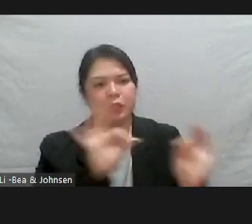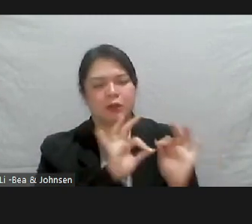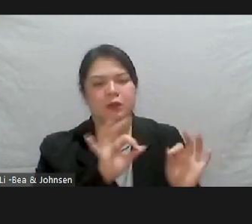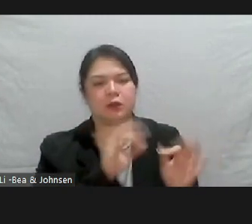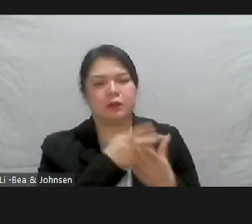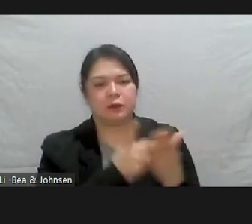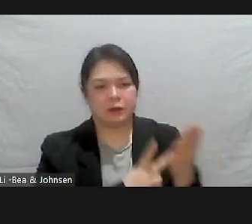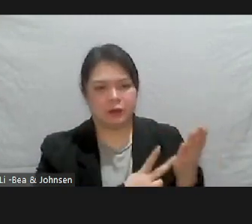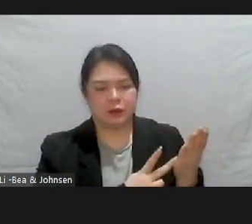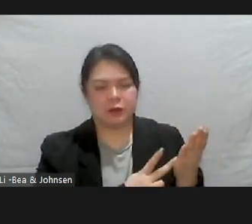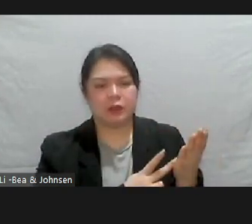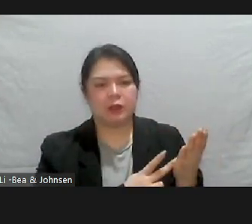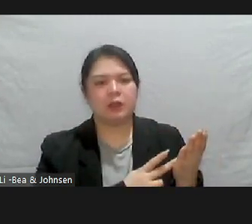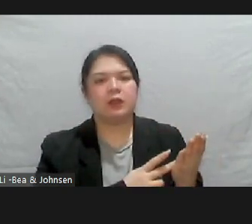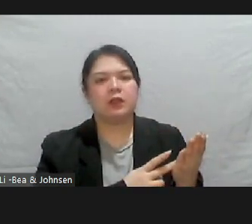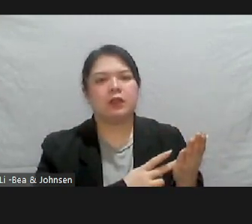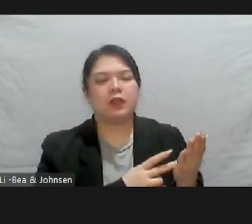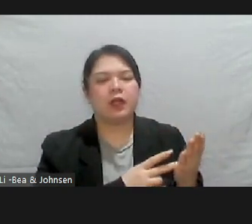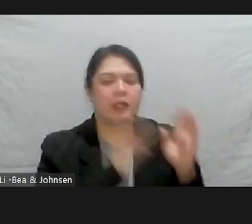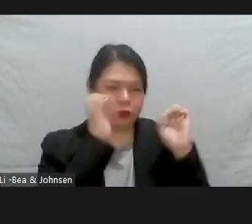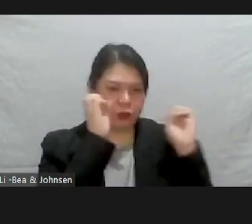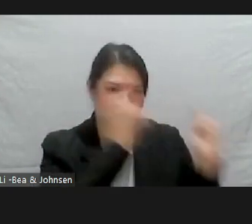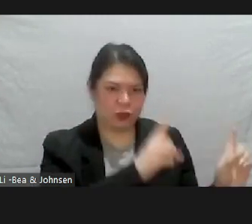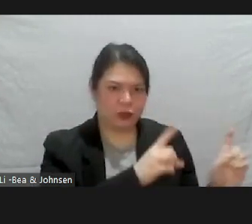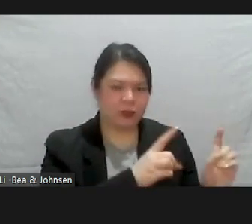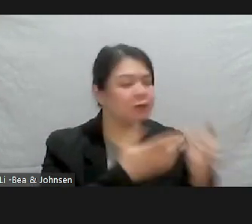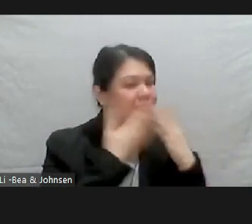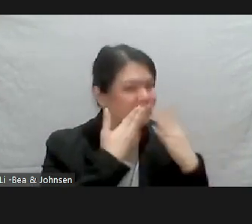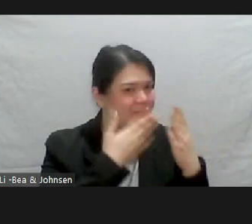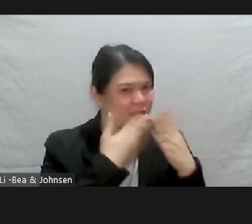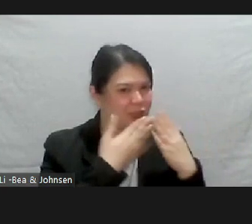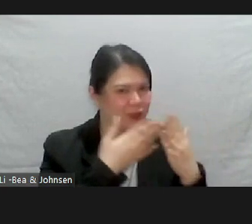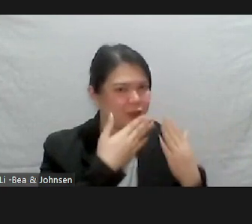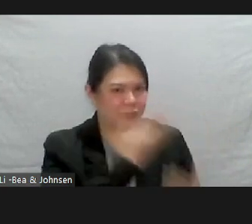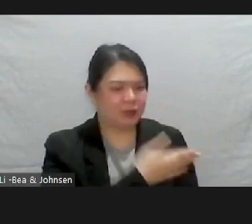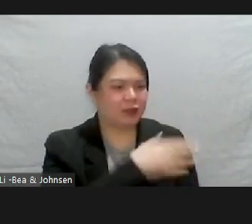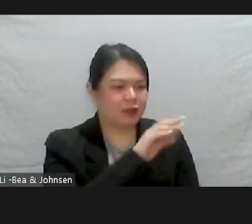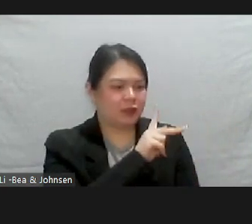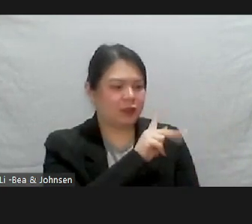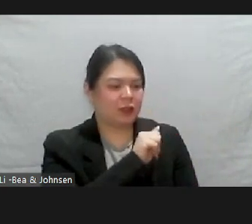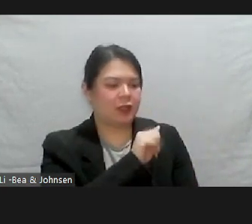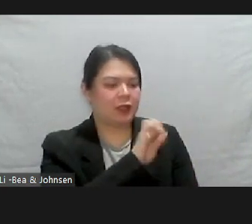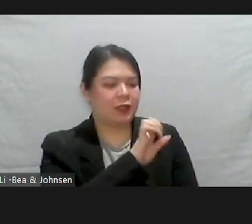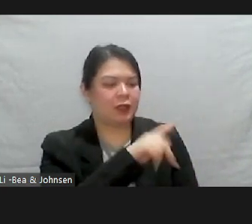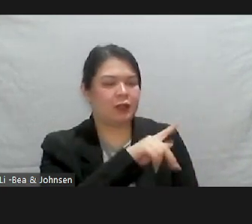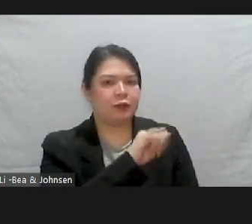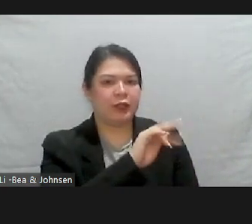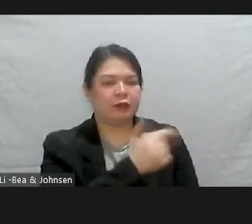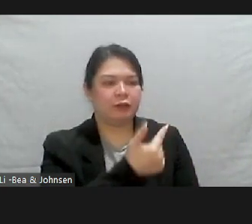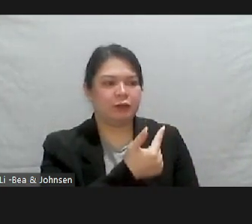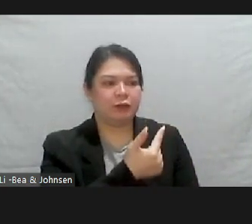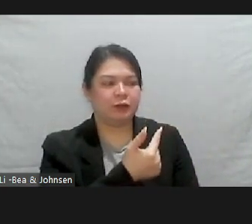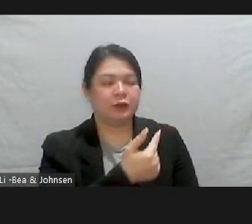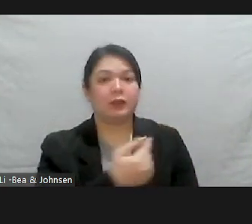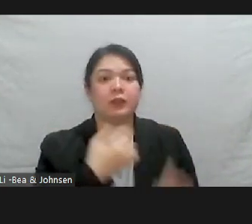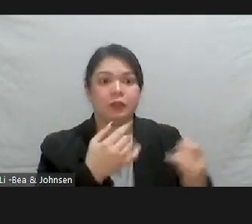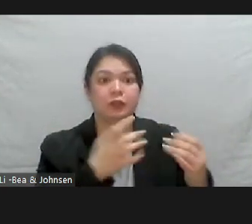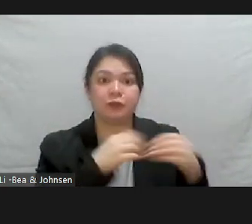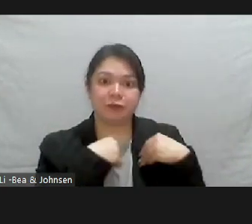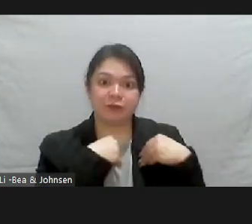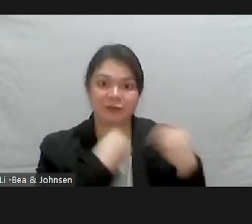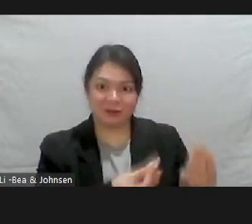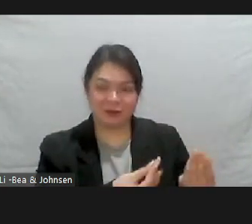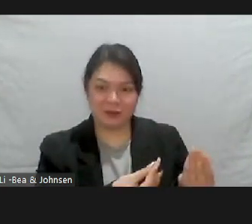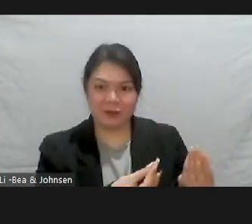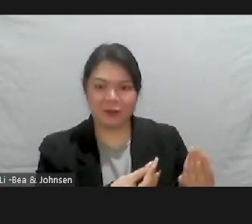ng kanilang edukasyon. Maraming salamat ulit sa iyo, Kaipang. Bigyan naman natin si Kaipang ng ano, no,